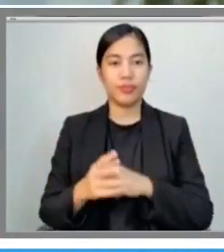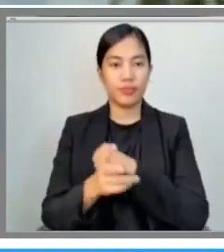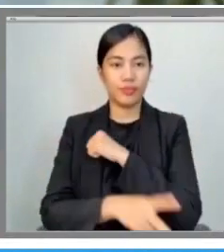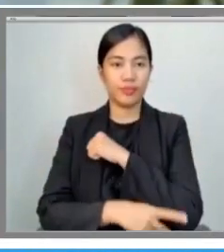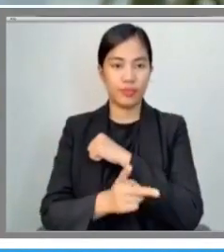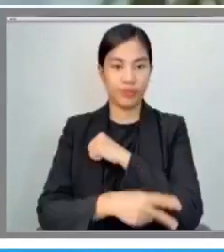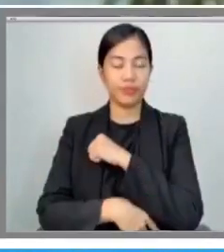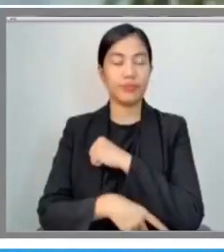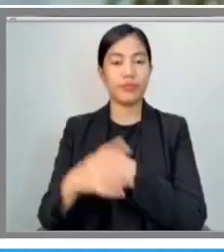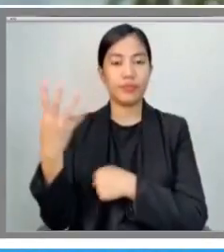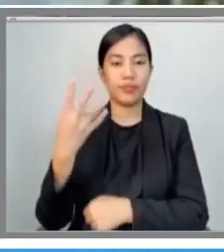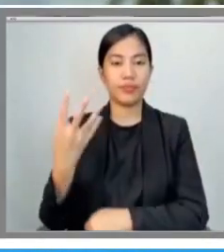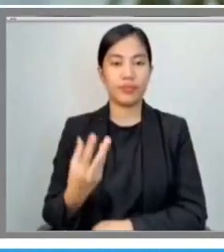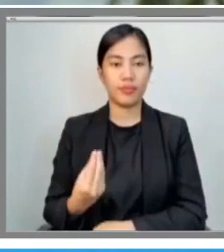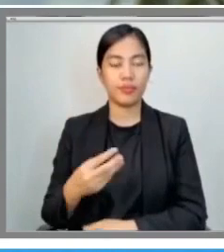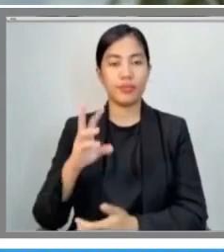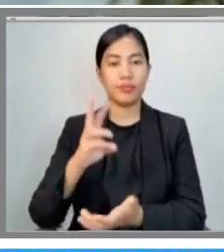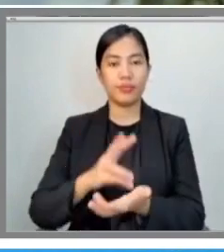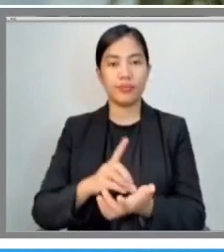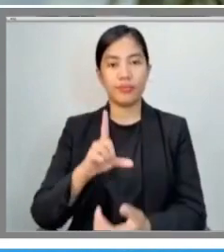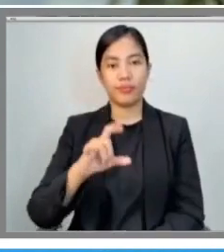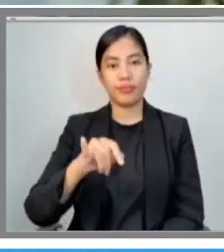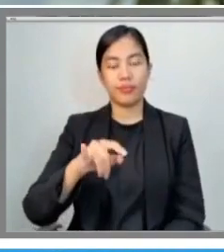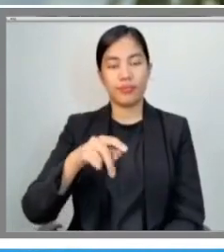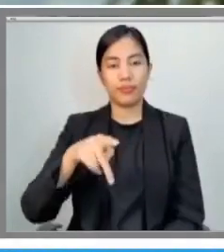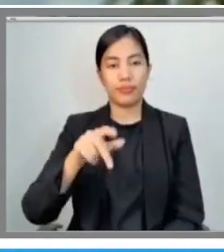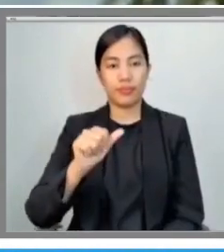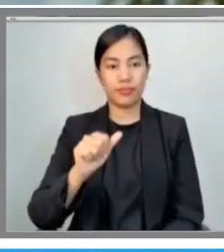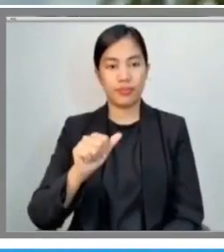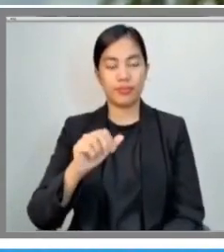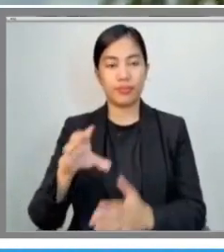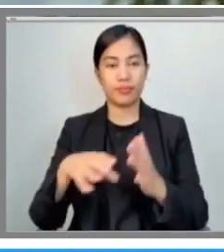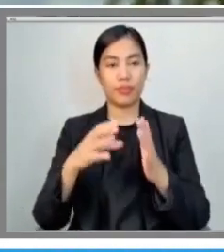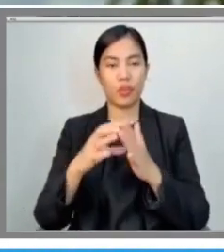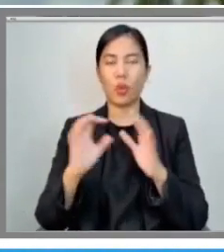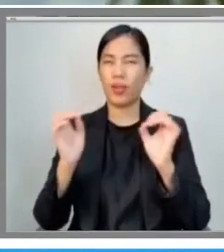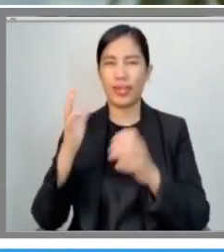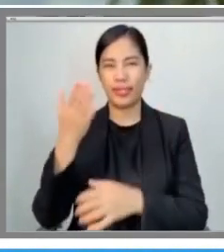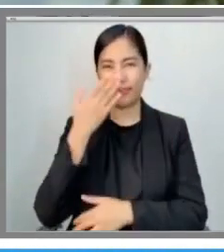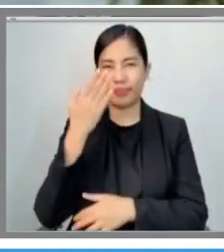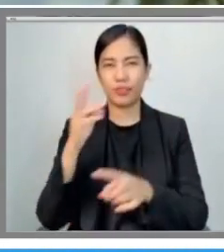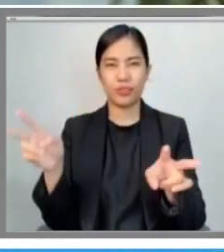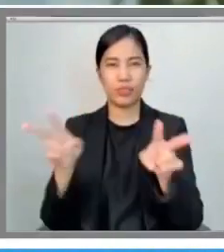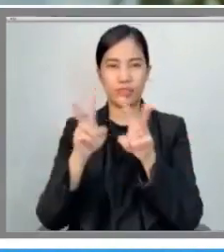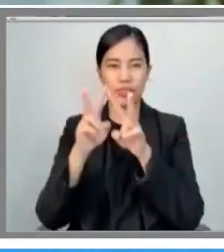sa Lipa City kung saan tayo nagla-lag ngayon ay wala naman tayong na amoy na volcanic smag o